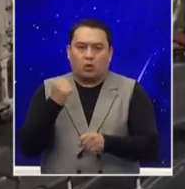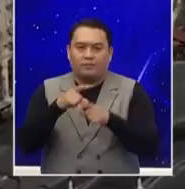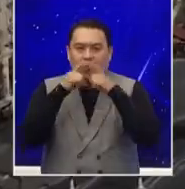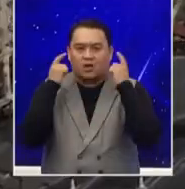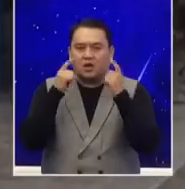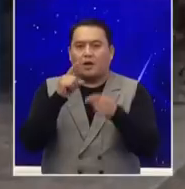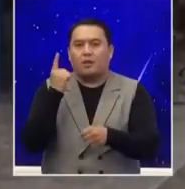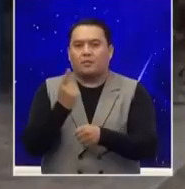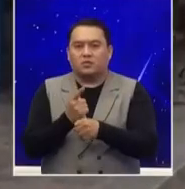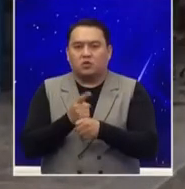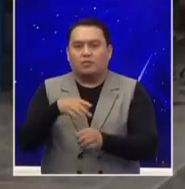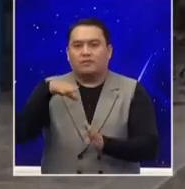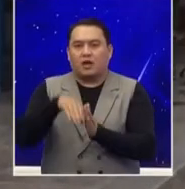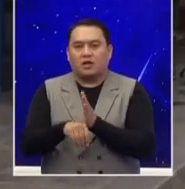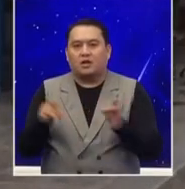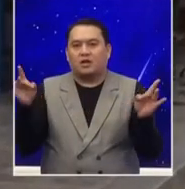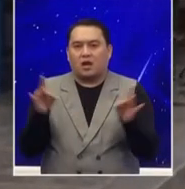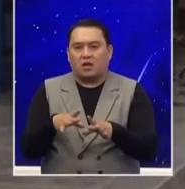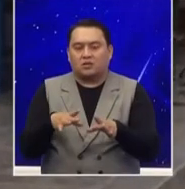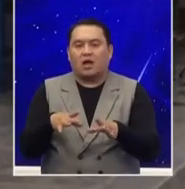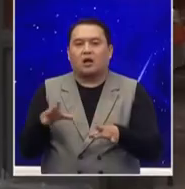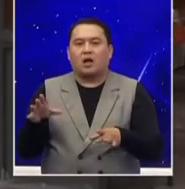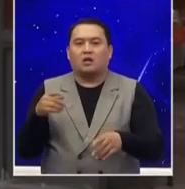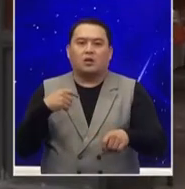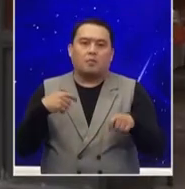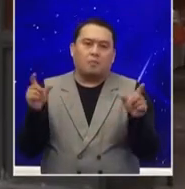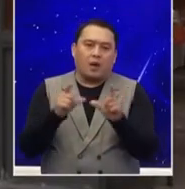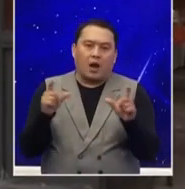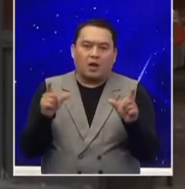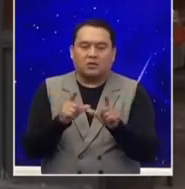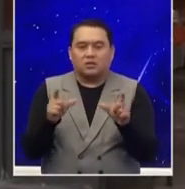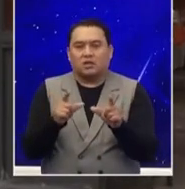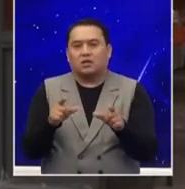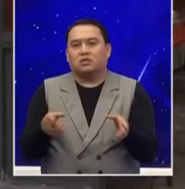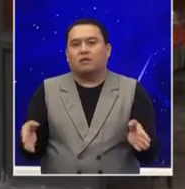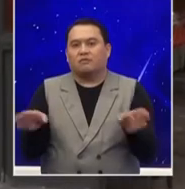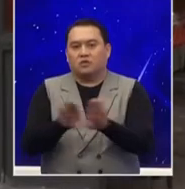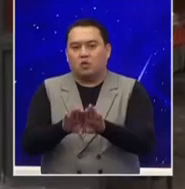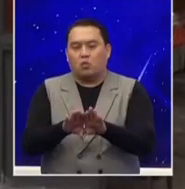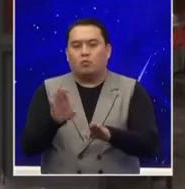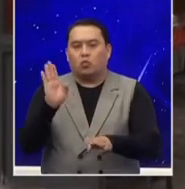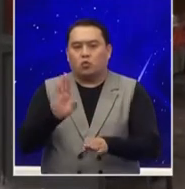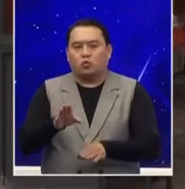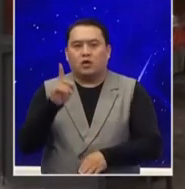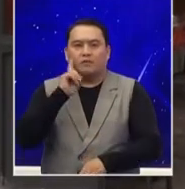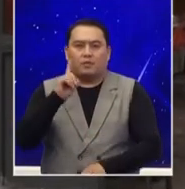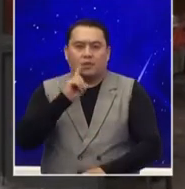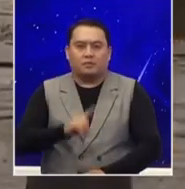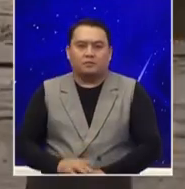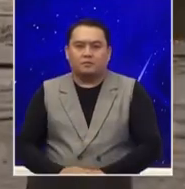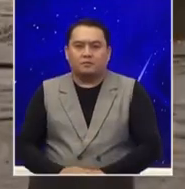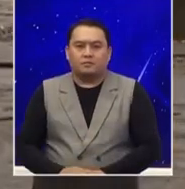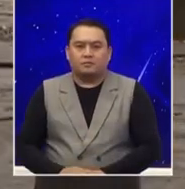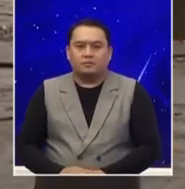санитарных мер рестораны и бары и торговые точки не попадающие в список первой необходимости закроют